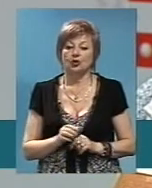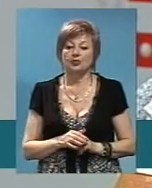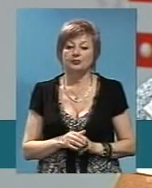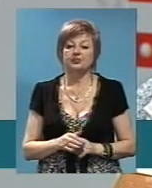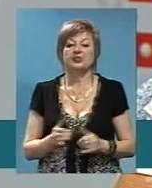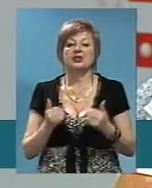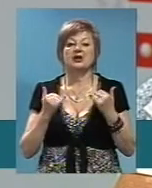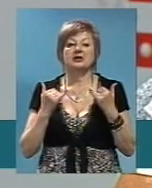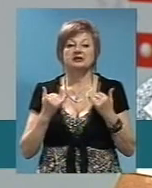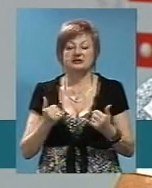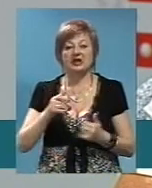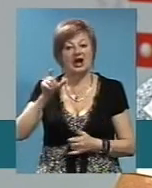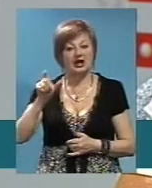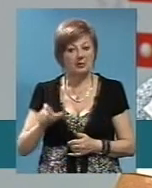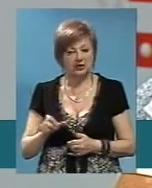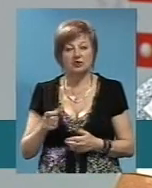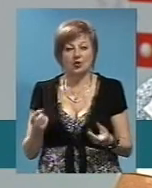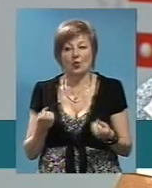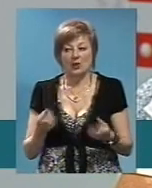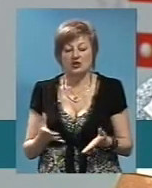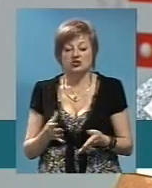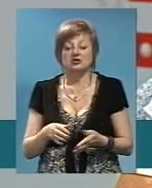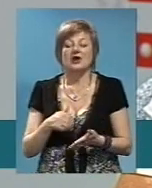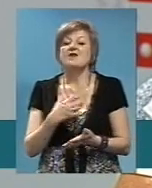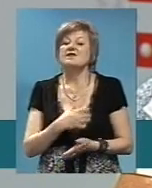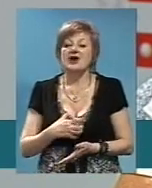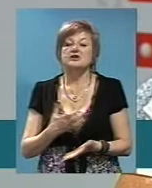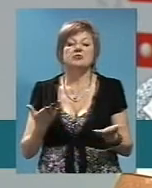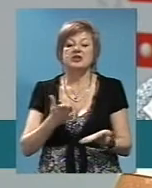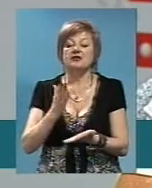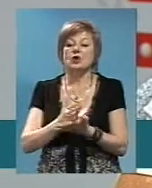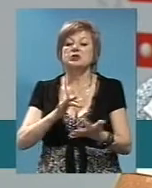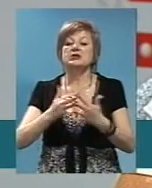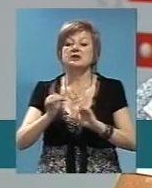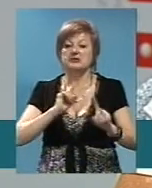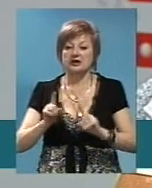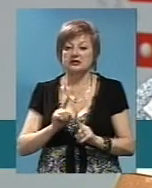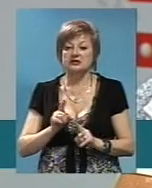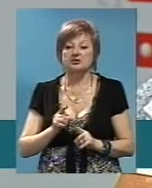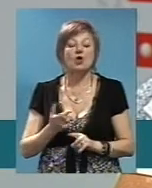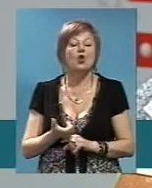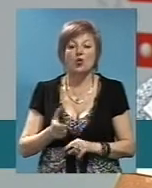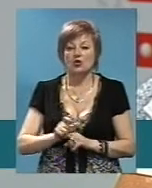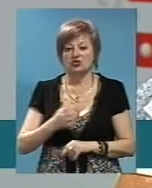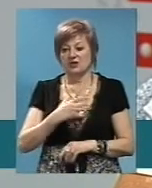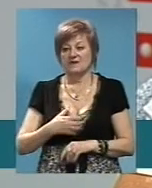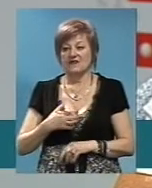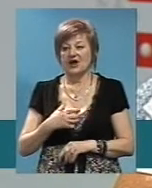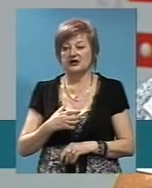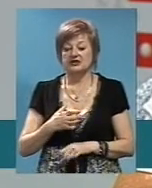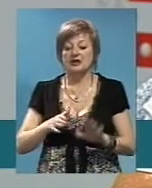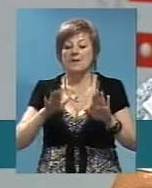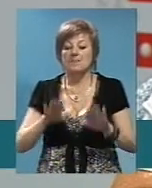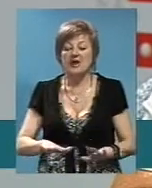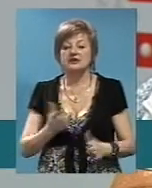для пересічного громадянина не суть важливо, де знаходиться сільська рада. Для пересічного громадянина дуже важливо, де знаходиться місце, де